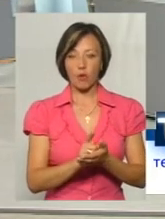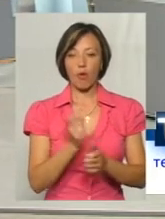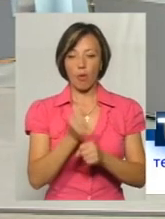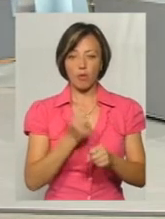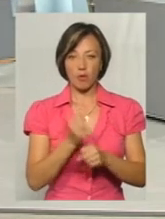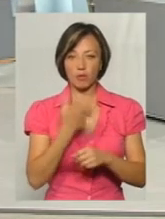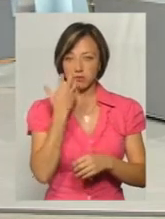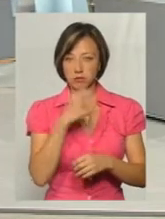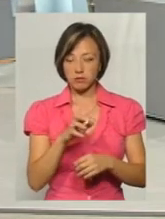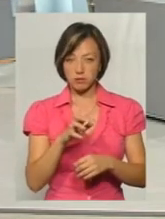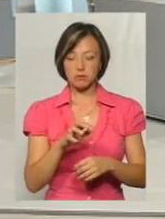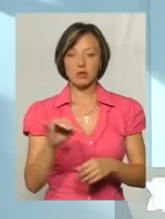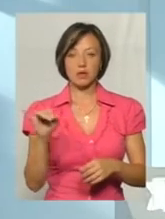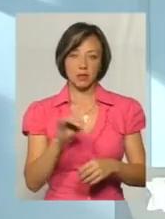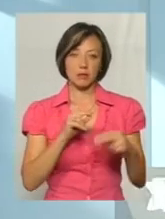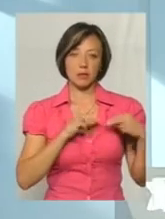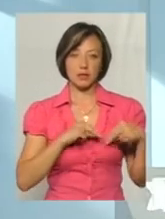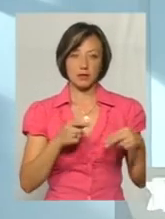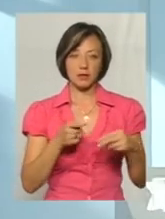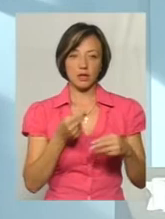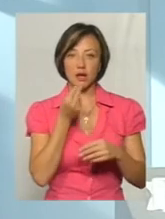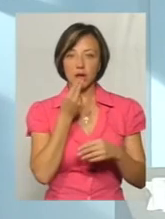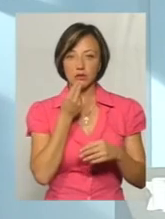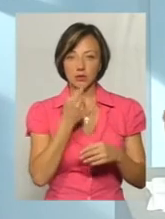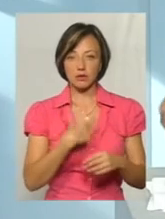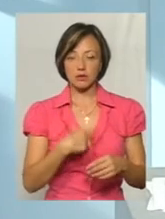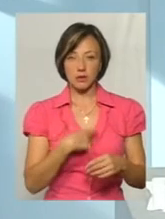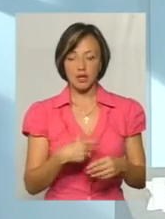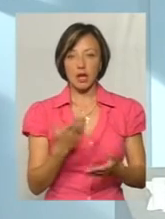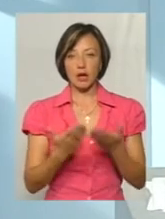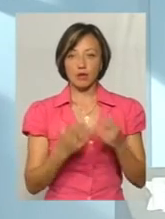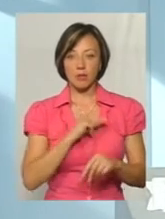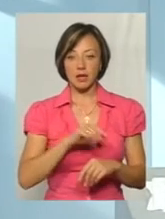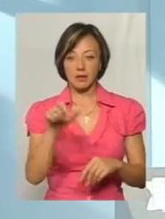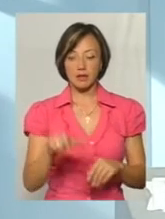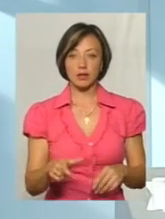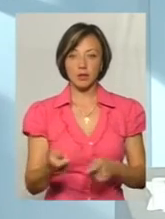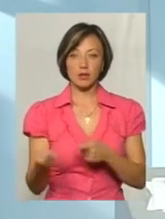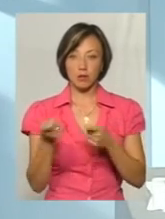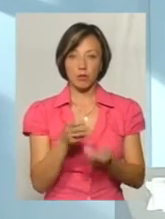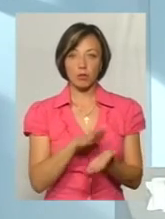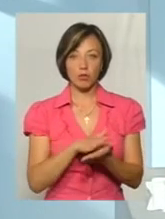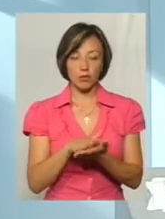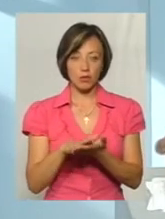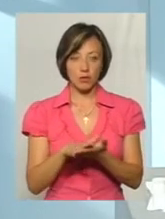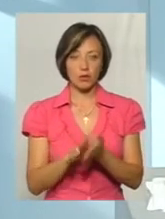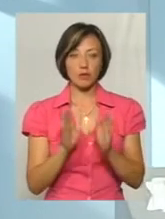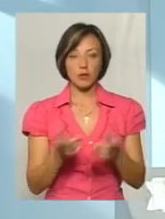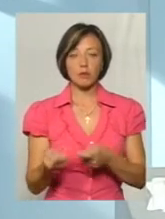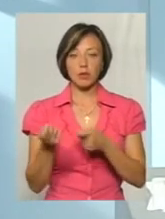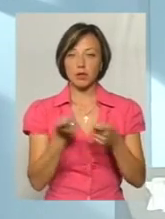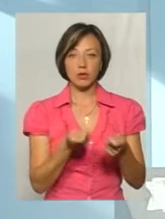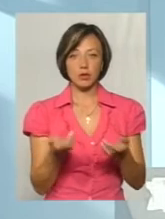Термічну обробку. І працівники харчуються. Якщо ж працівник буде приносити з собою бутерброд, він буде приносити